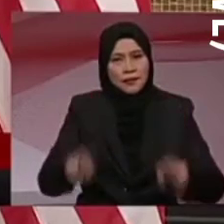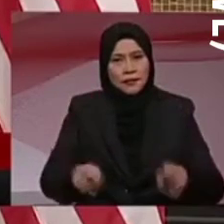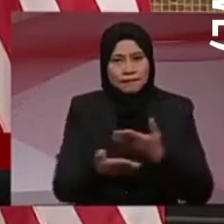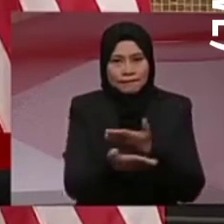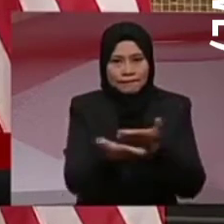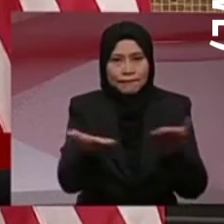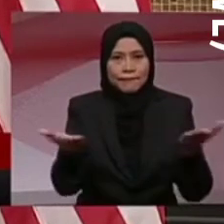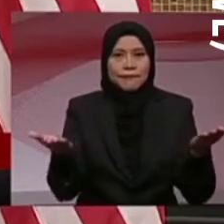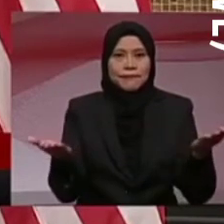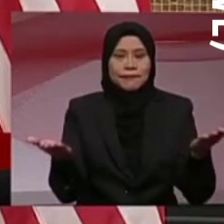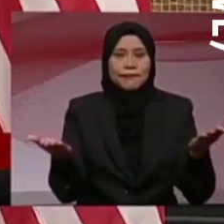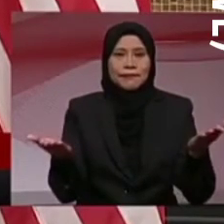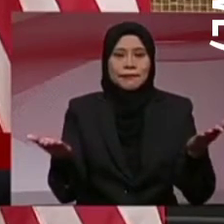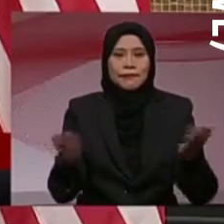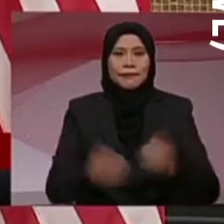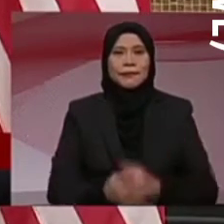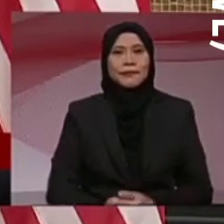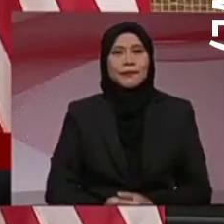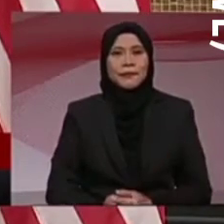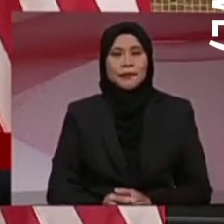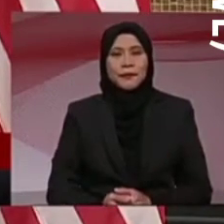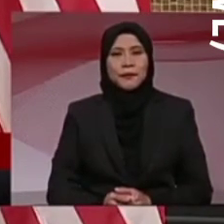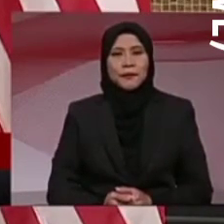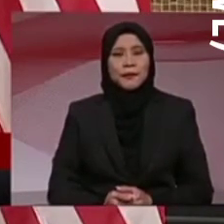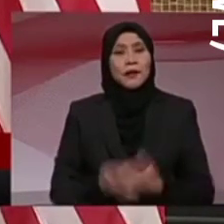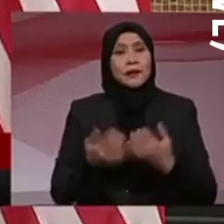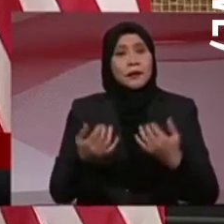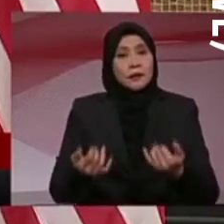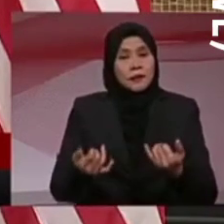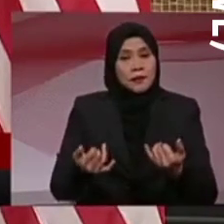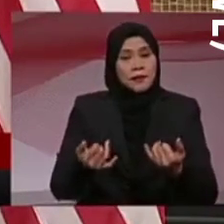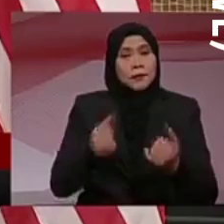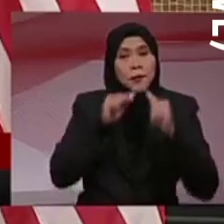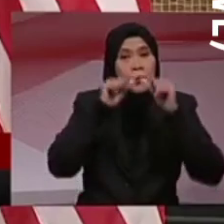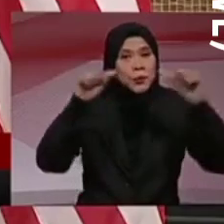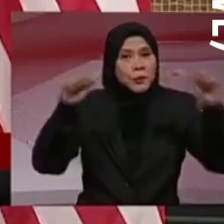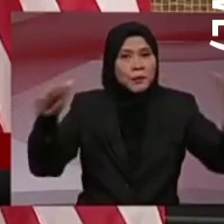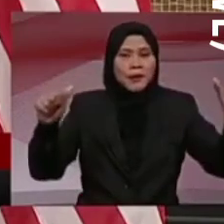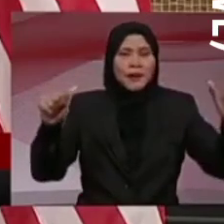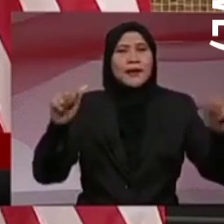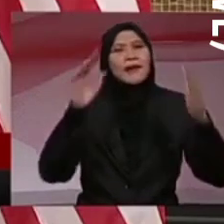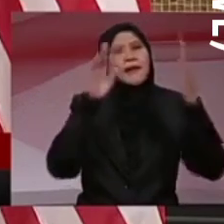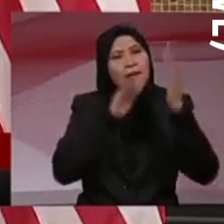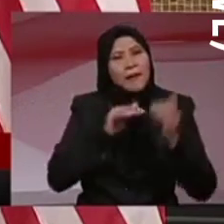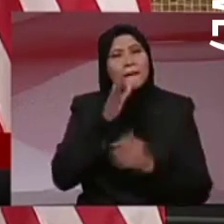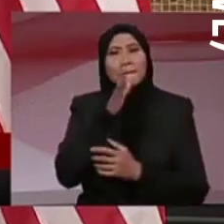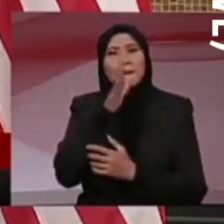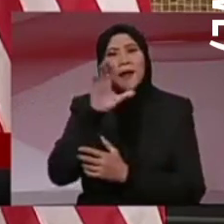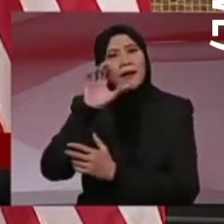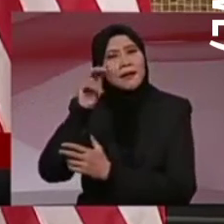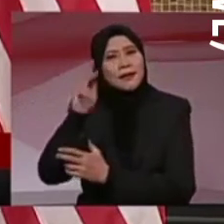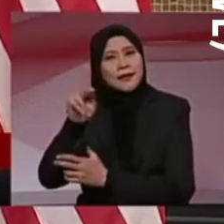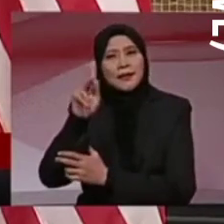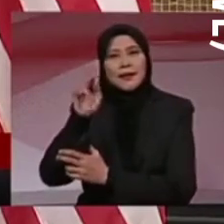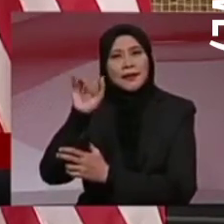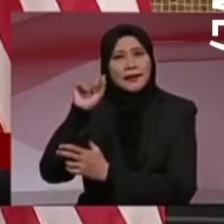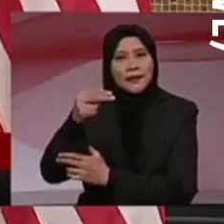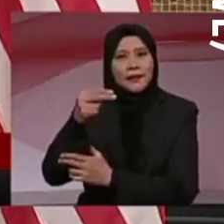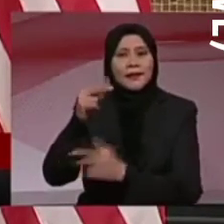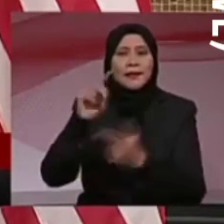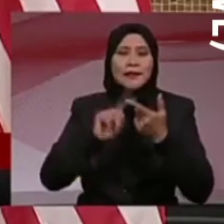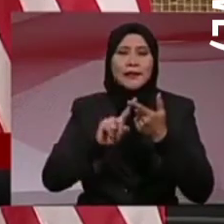semua Hai dengan kuman ini saya harap majidiyah Pak Saleh